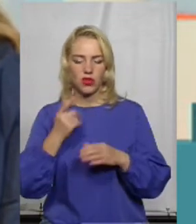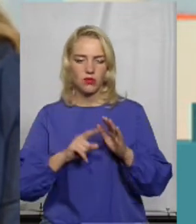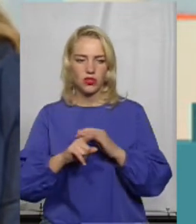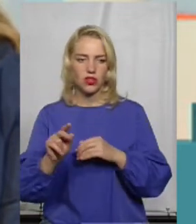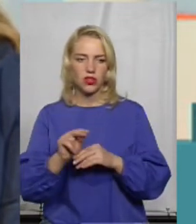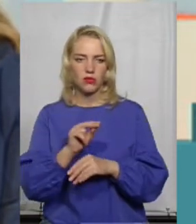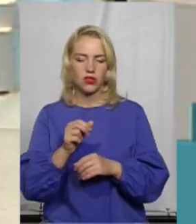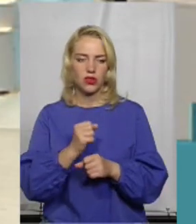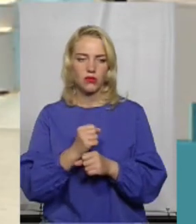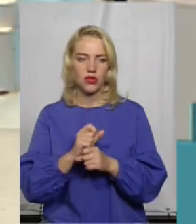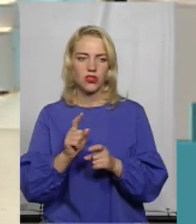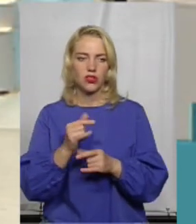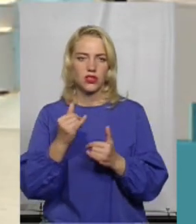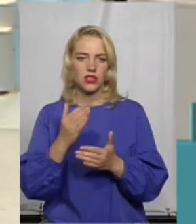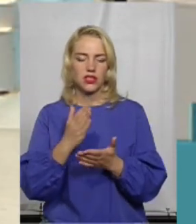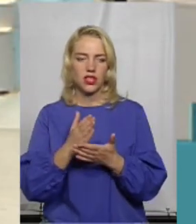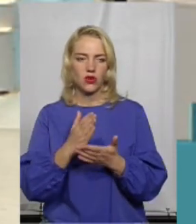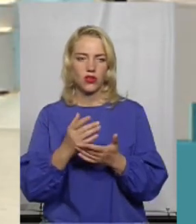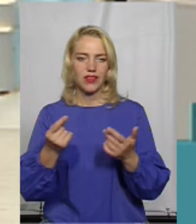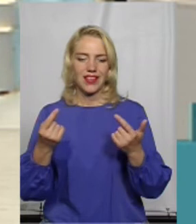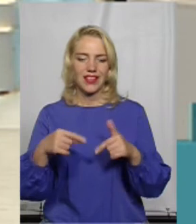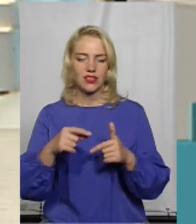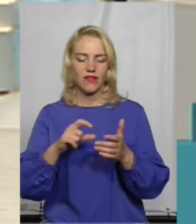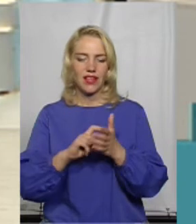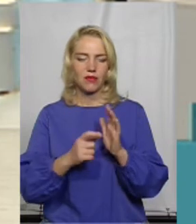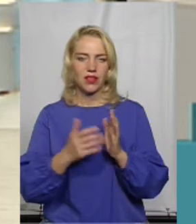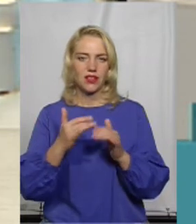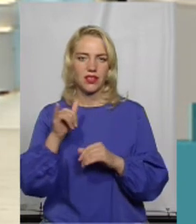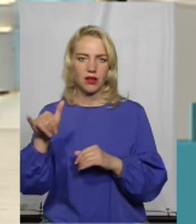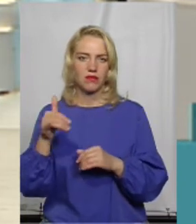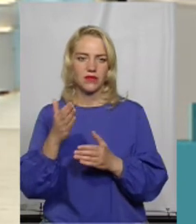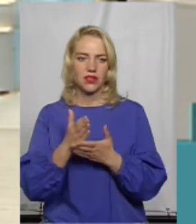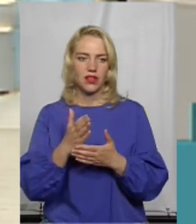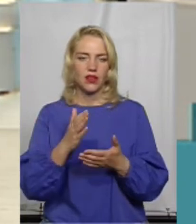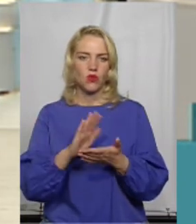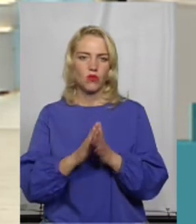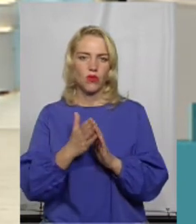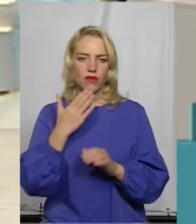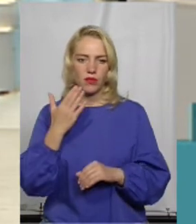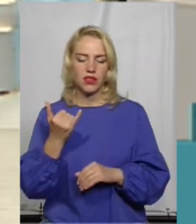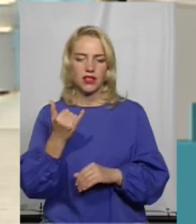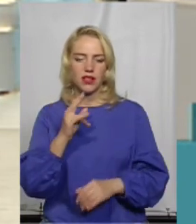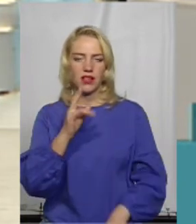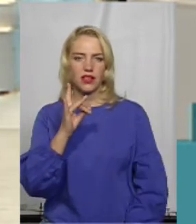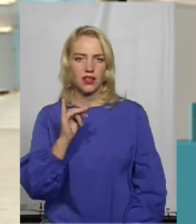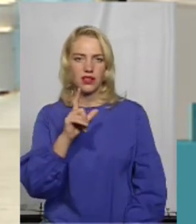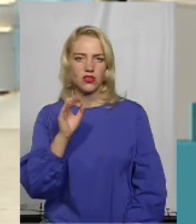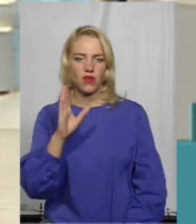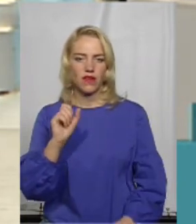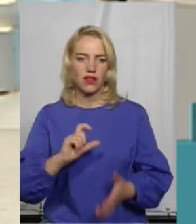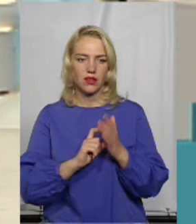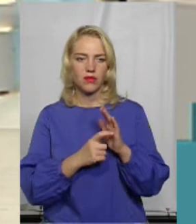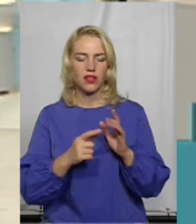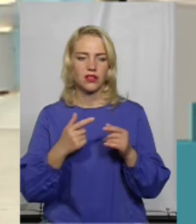ремонтні роботи. А що зараз знаходиться от в кризовій кімнаті? Які там умови? Зараз в кризовій кімнаті, от ви задавали питання, що нам